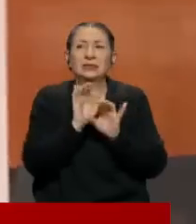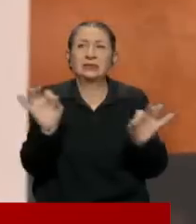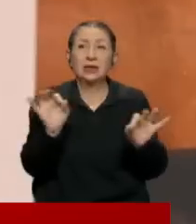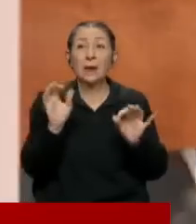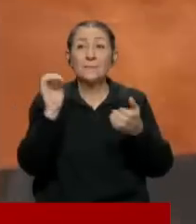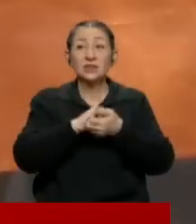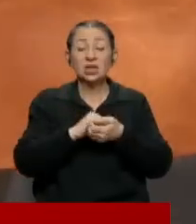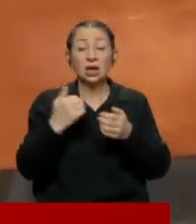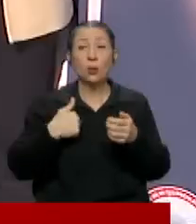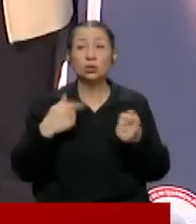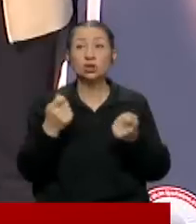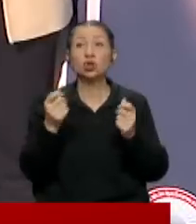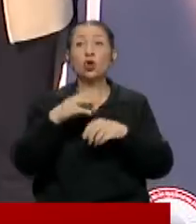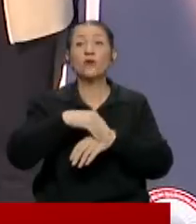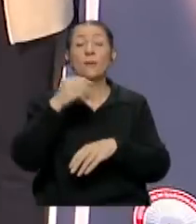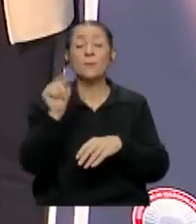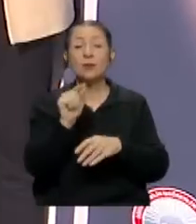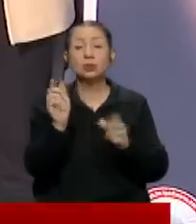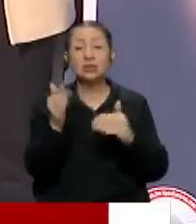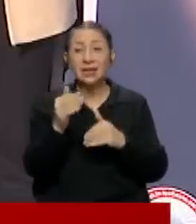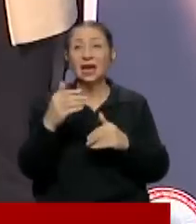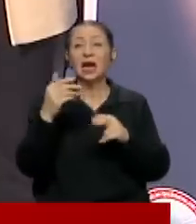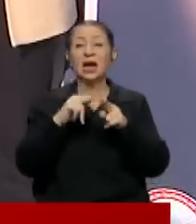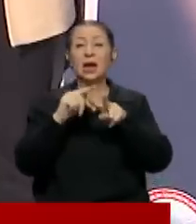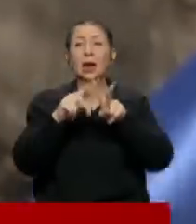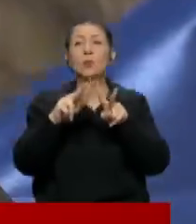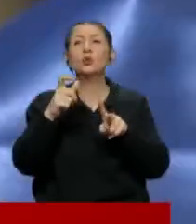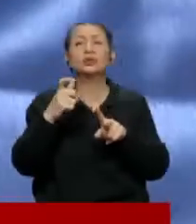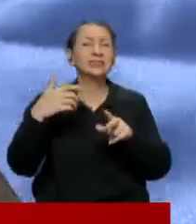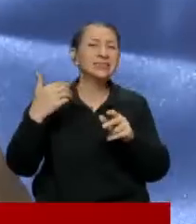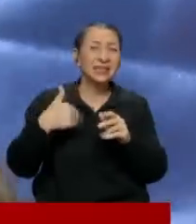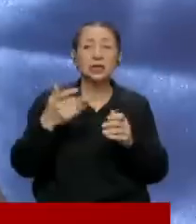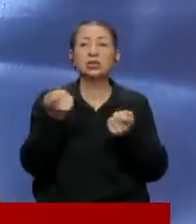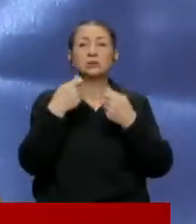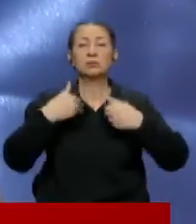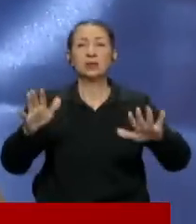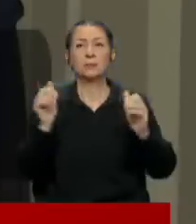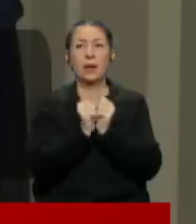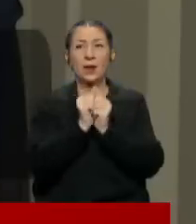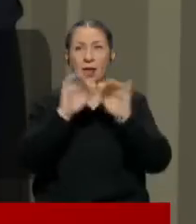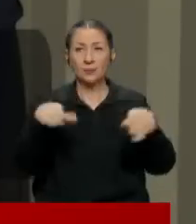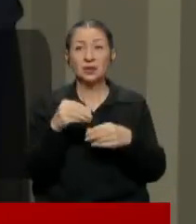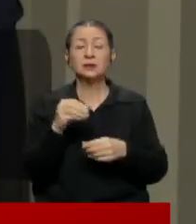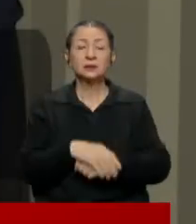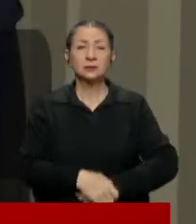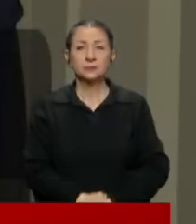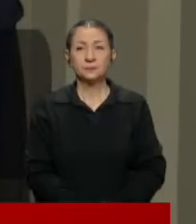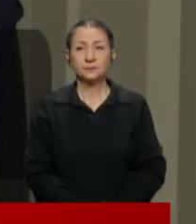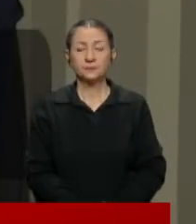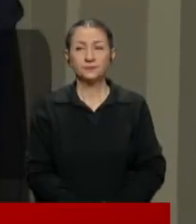buldu birleşik kamu iş Konfederasyonu Memursen ve Kamusen dışındaki sendikalarla birlikte iş bırakacaklarını duyurdu